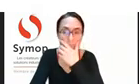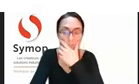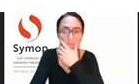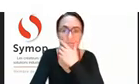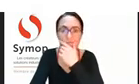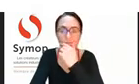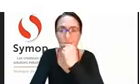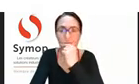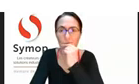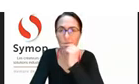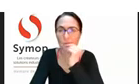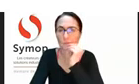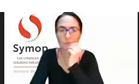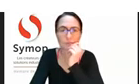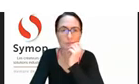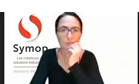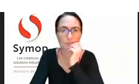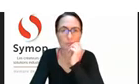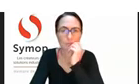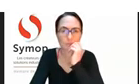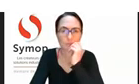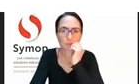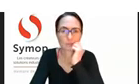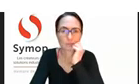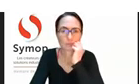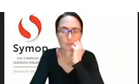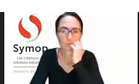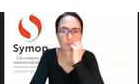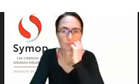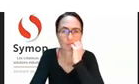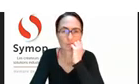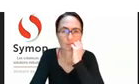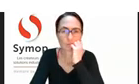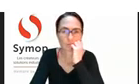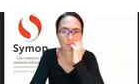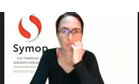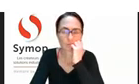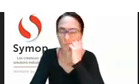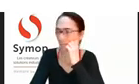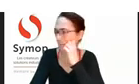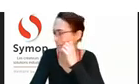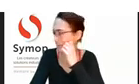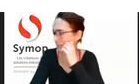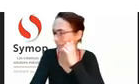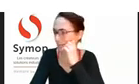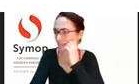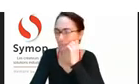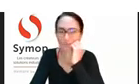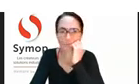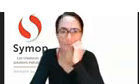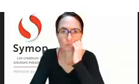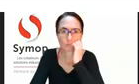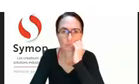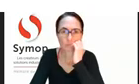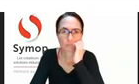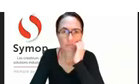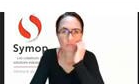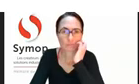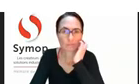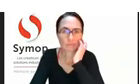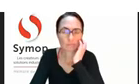Donc on a fait d'abord une analyse de cause pour pouvoir en fait définir une